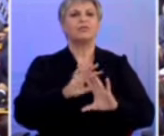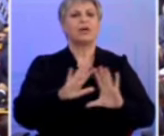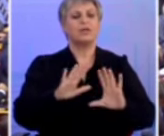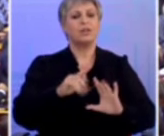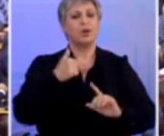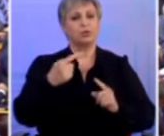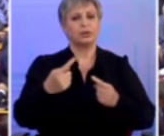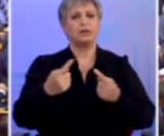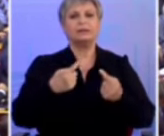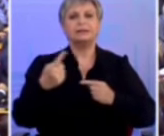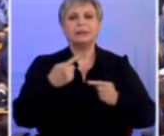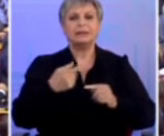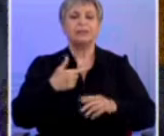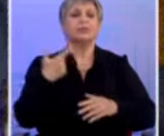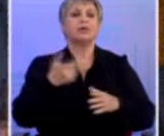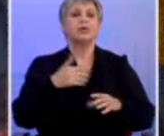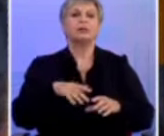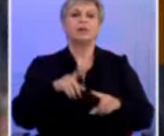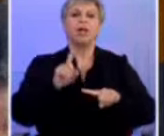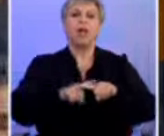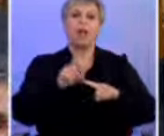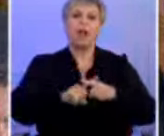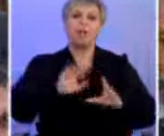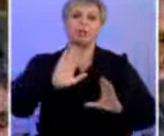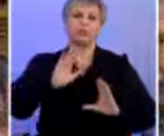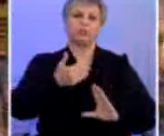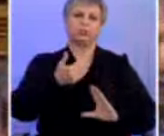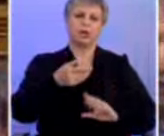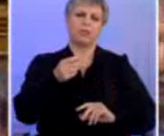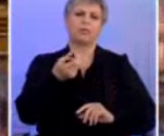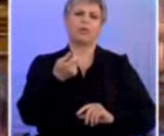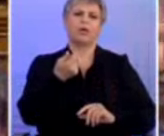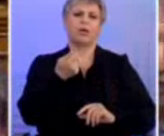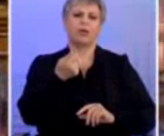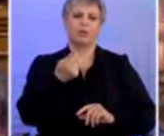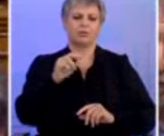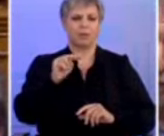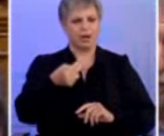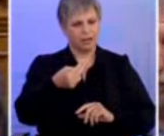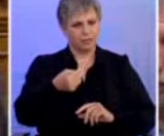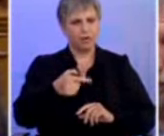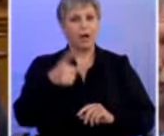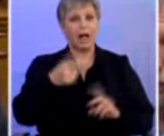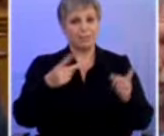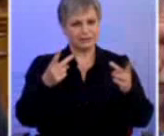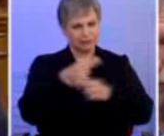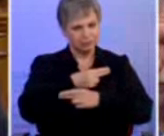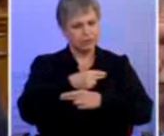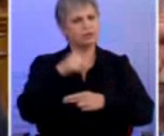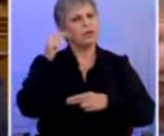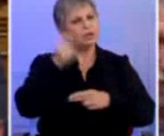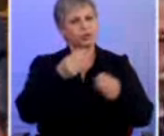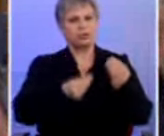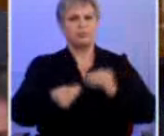συζήτηση περί Brexit. Η προσέλκυση λοιπόν επενδύσεων μαζί με τις